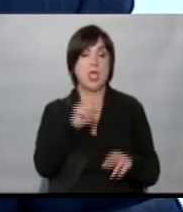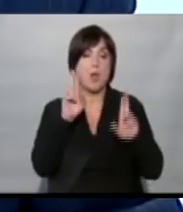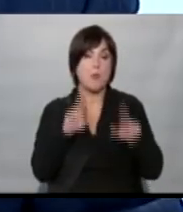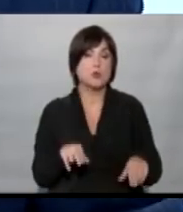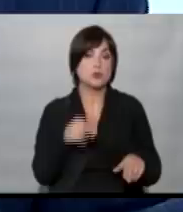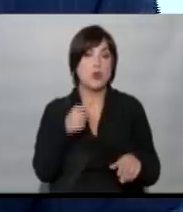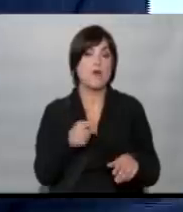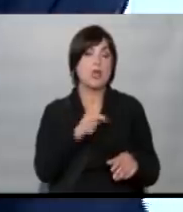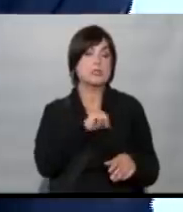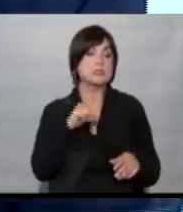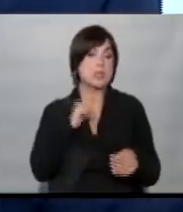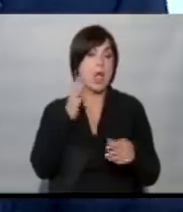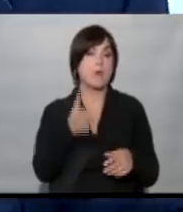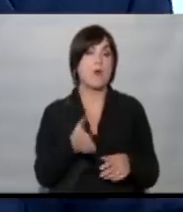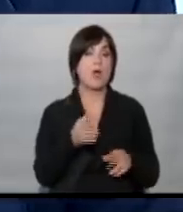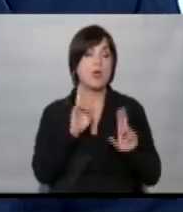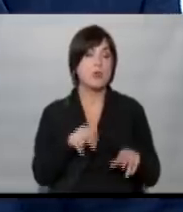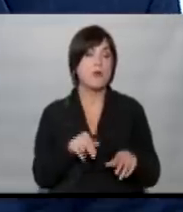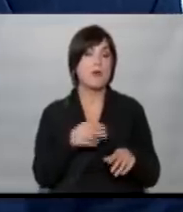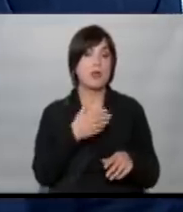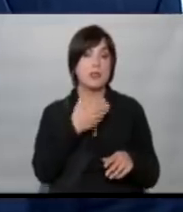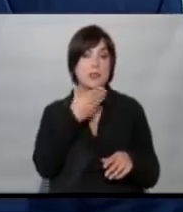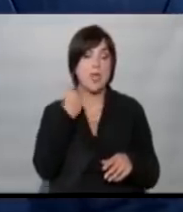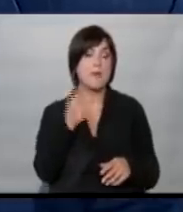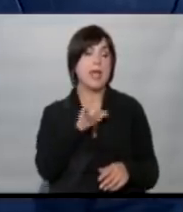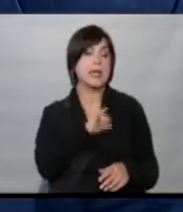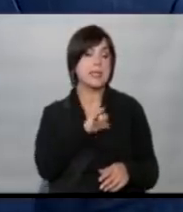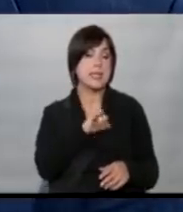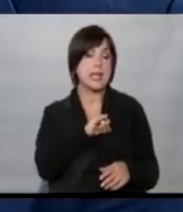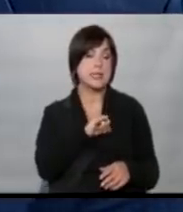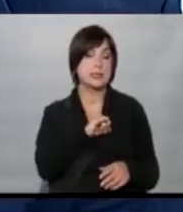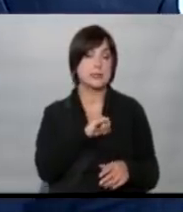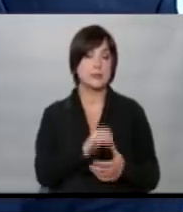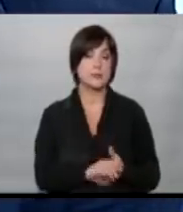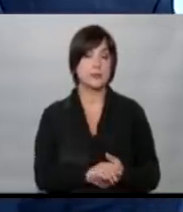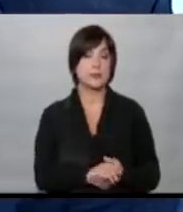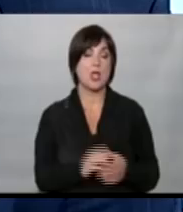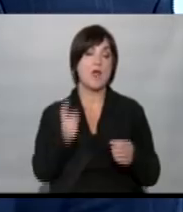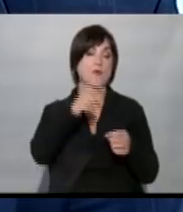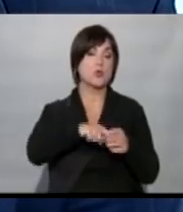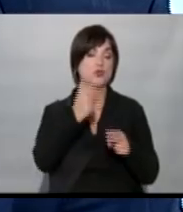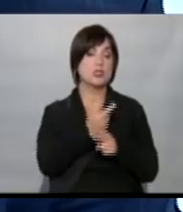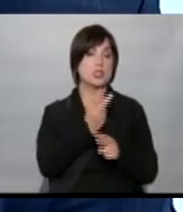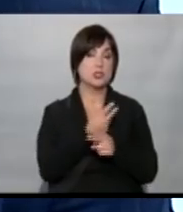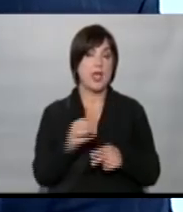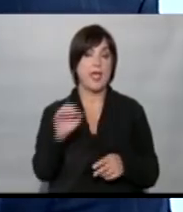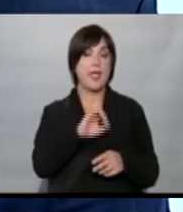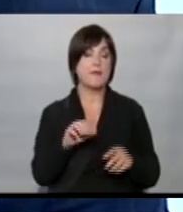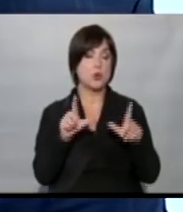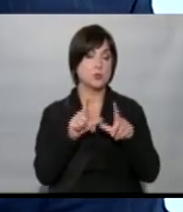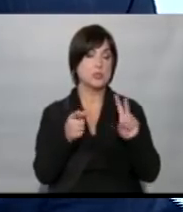ова да се случи спонтано. Тоа најверојатно некој нема баш интерес да се уклучи држава во